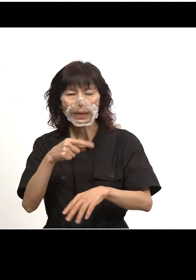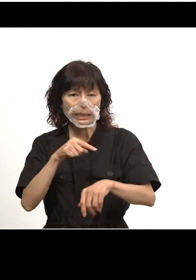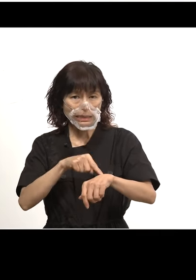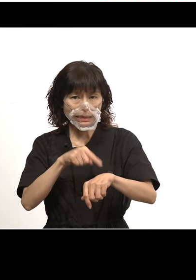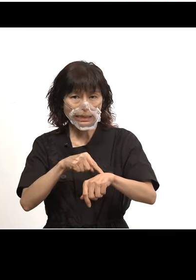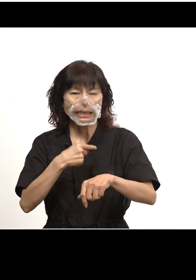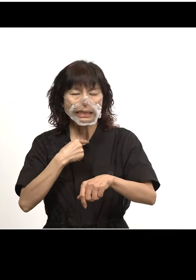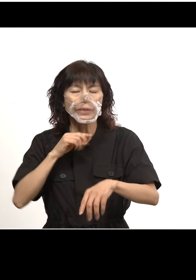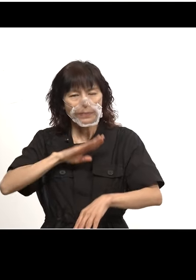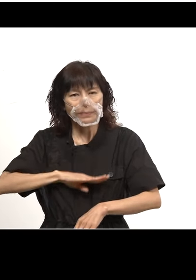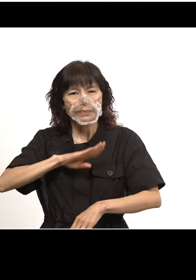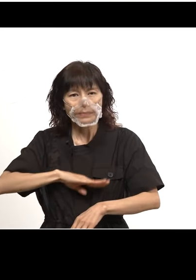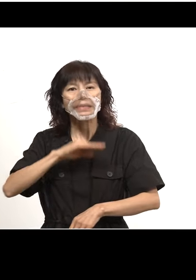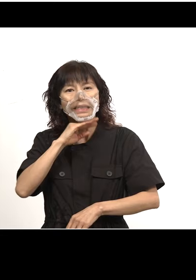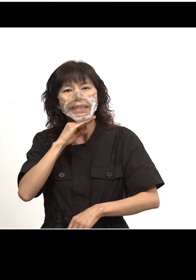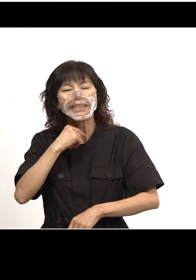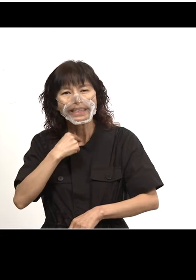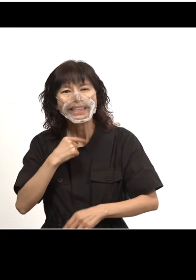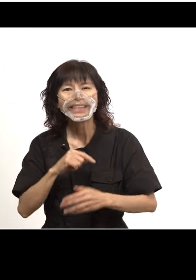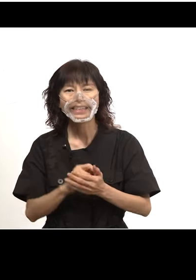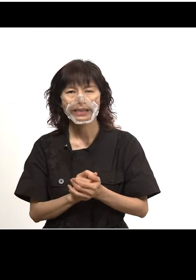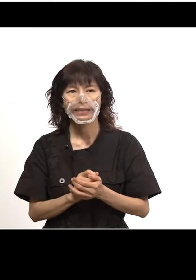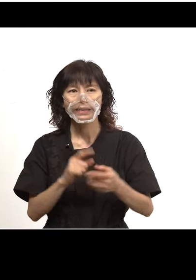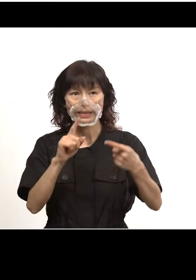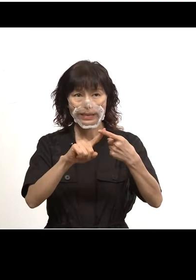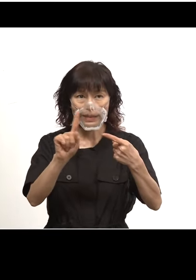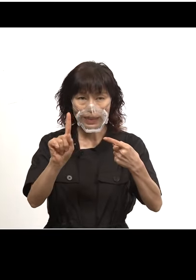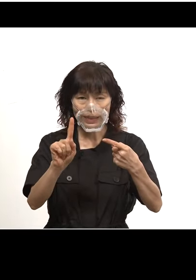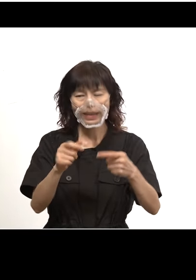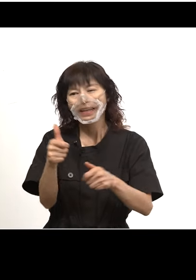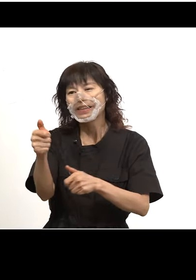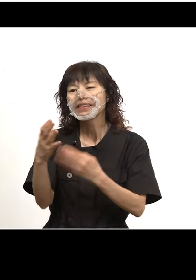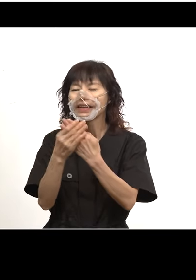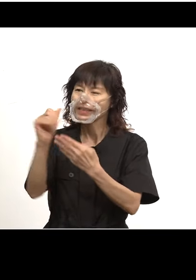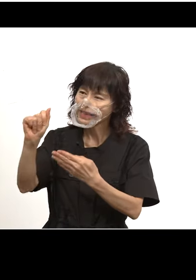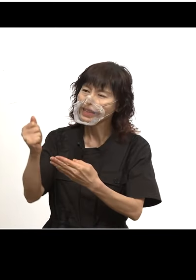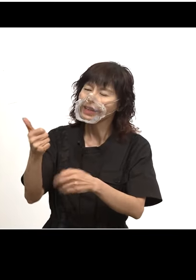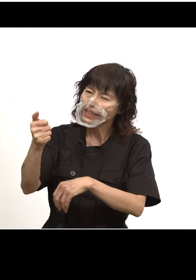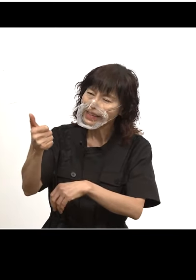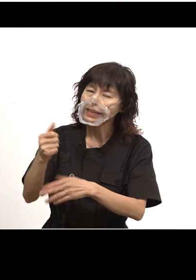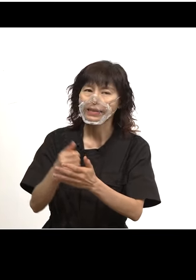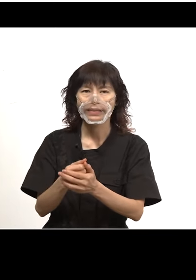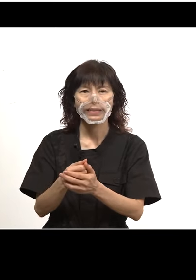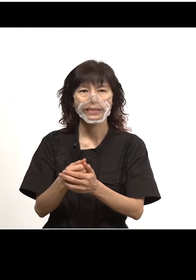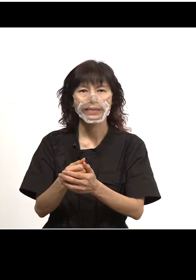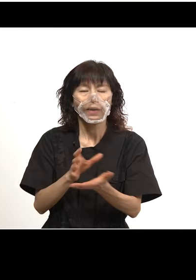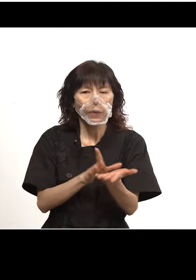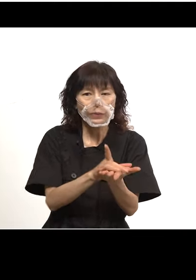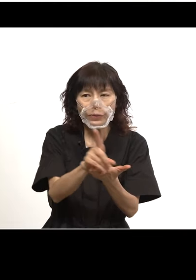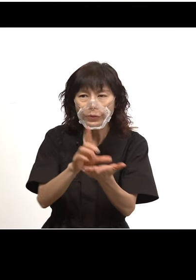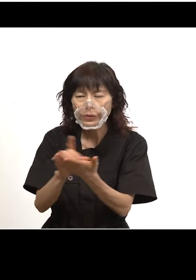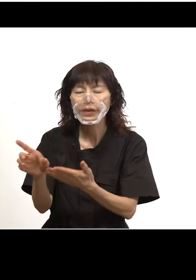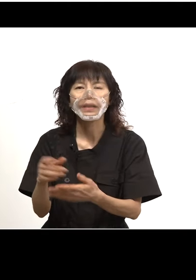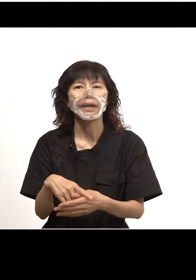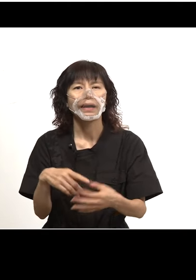嘅，值得等嘅。咁第一樣嘢就係多謝你啦，今日嘅貢獻，同埋我哋咁多位專家